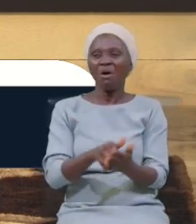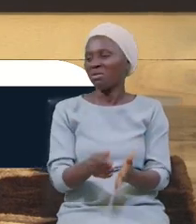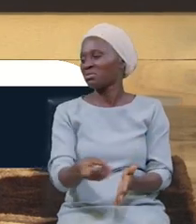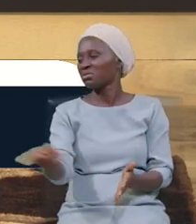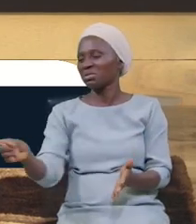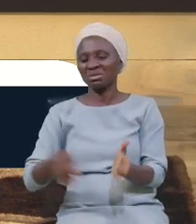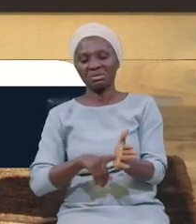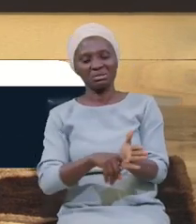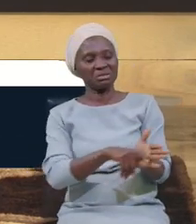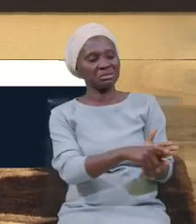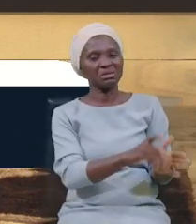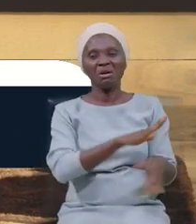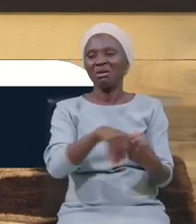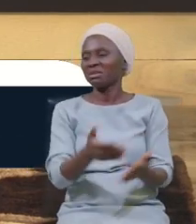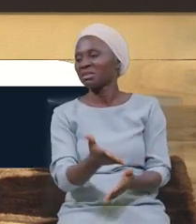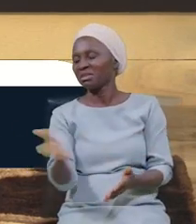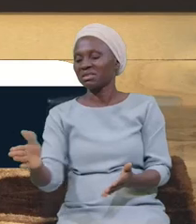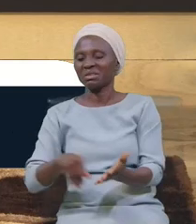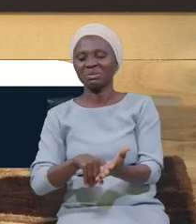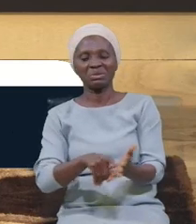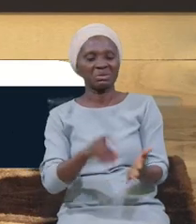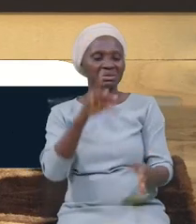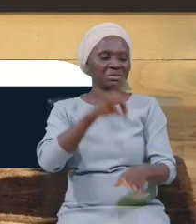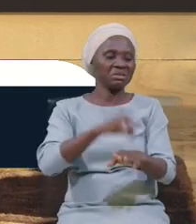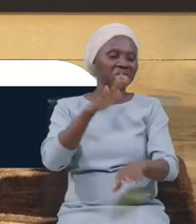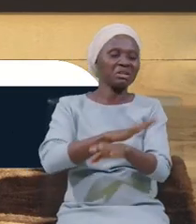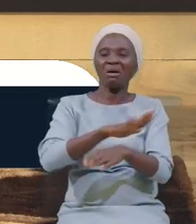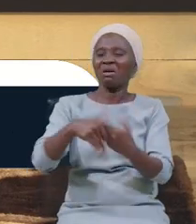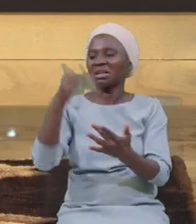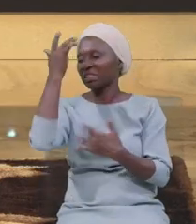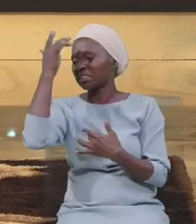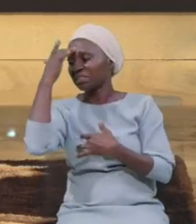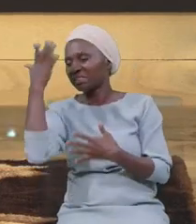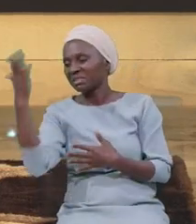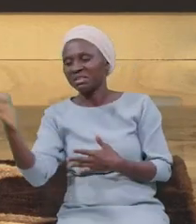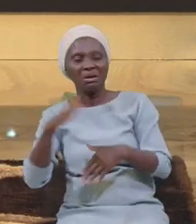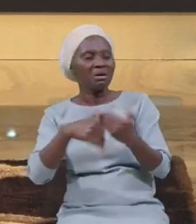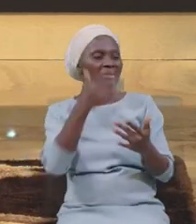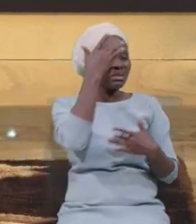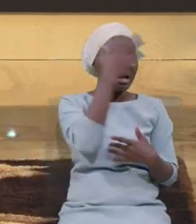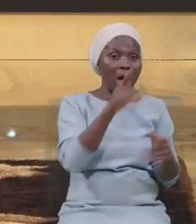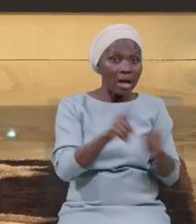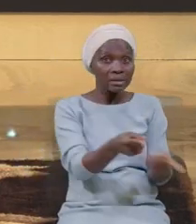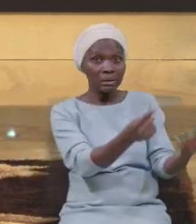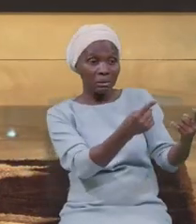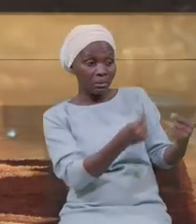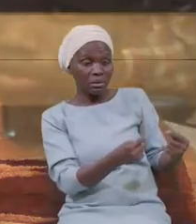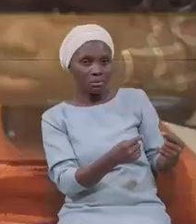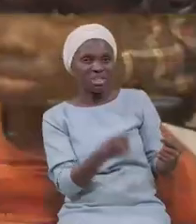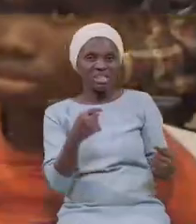ces cafards, ces lézards, ces maladies, ces infirmités,